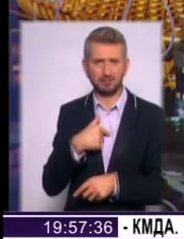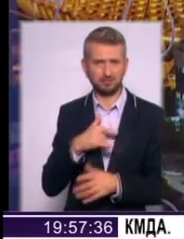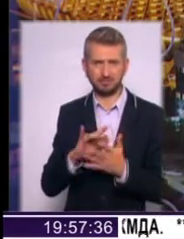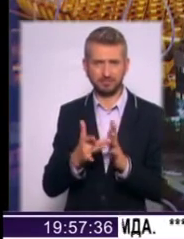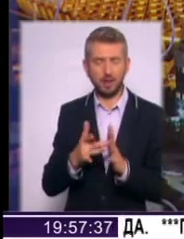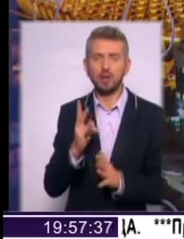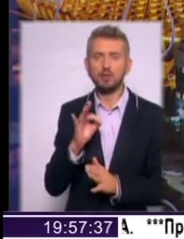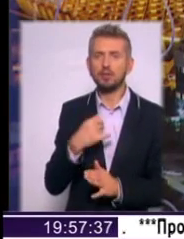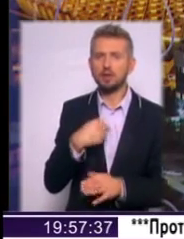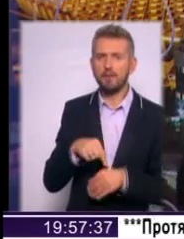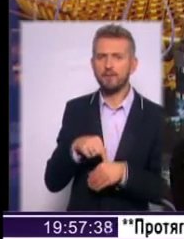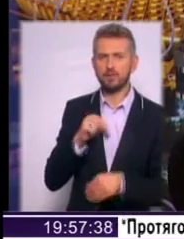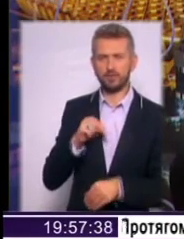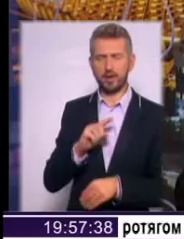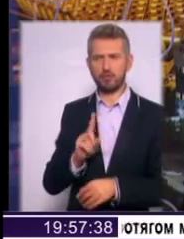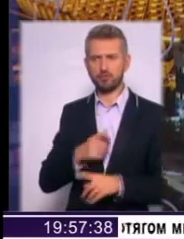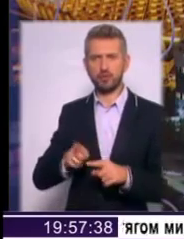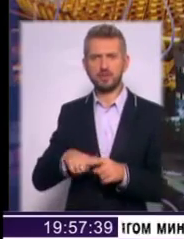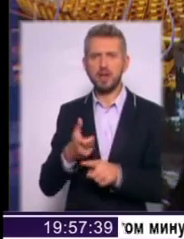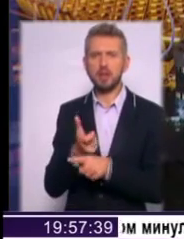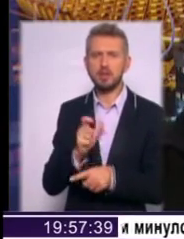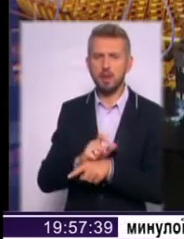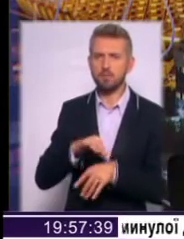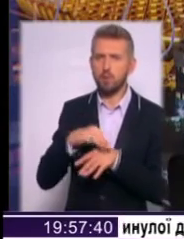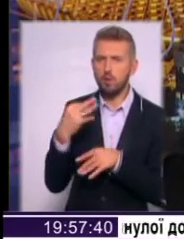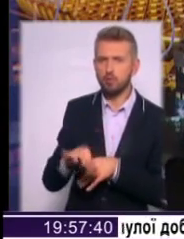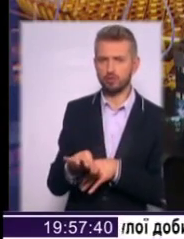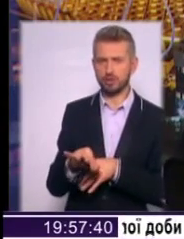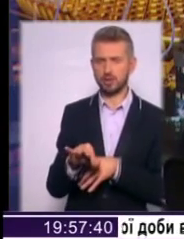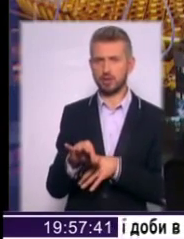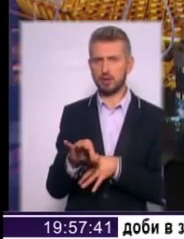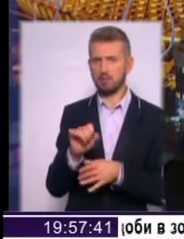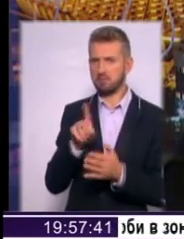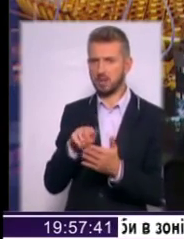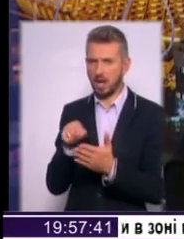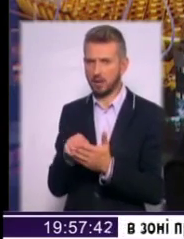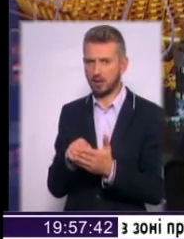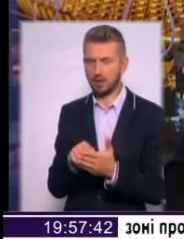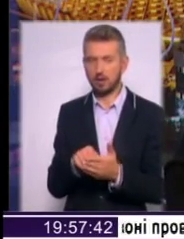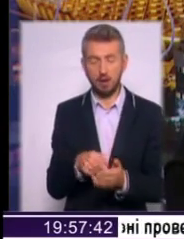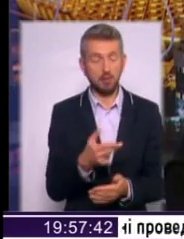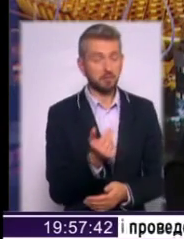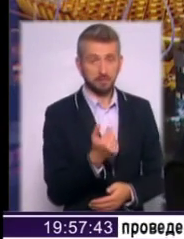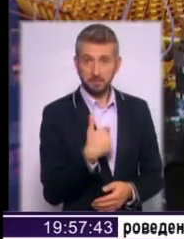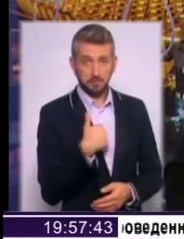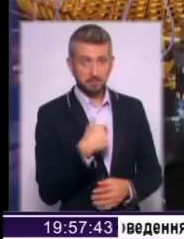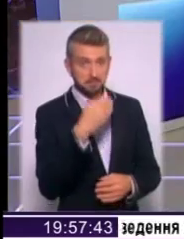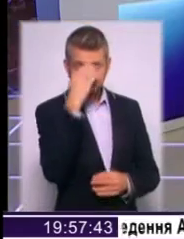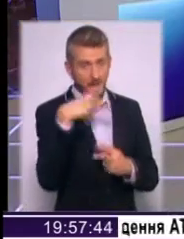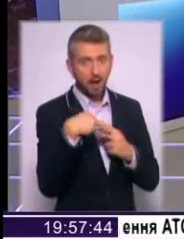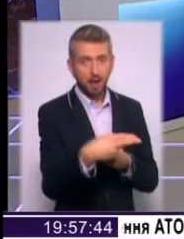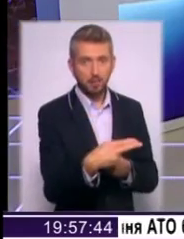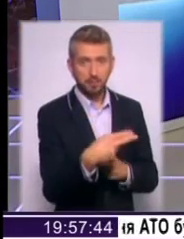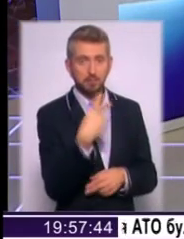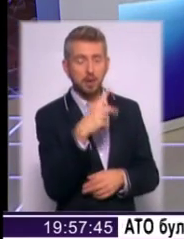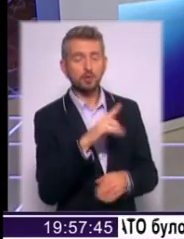точно відчуваю десь фібрами, да, що це найболючіші отакі от точки. Тут треба дуже-дуже до цього ставитися. Росія,